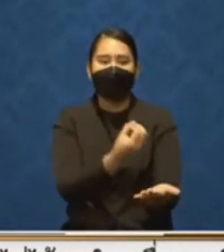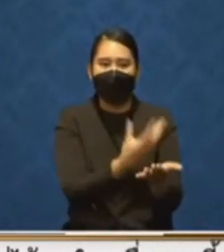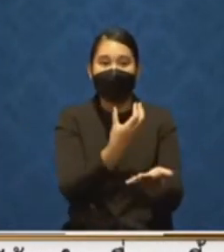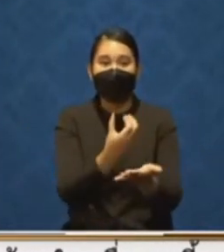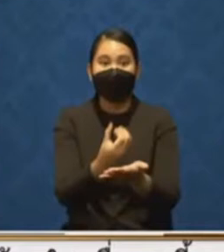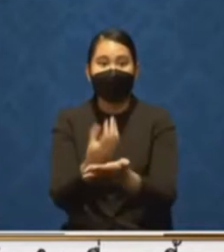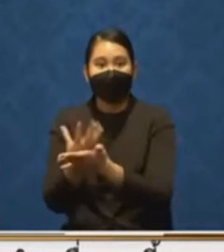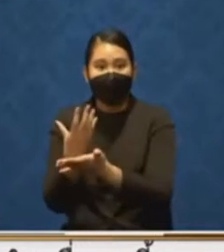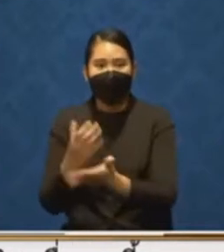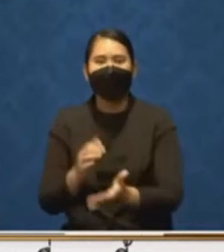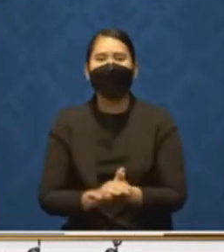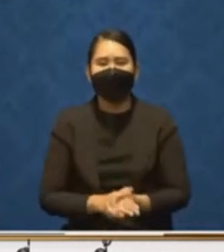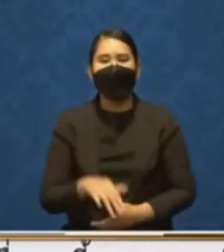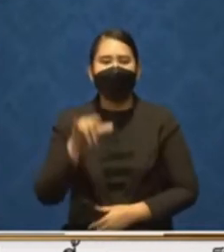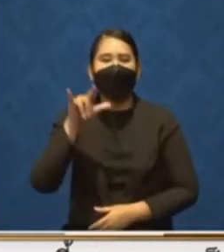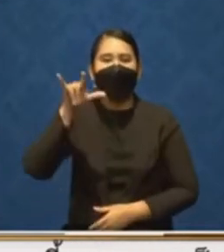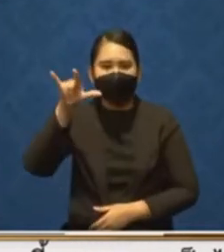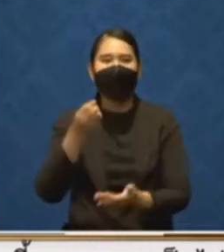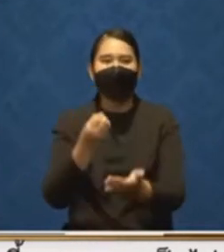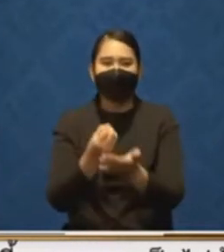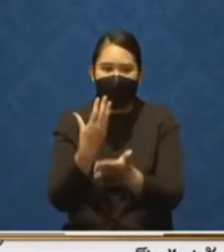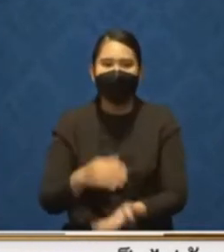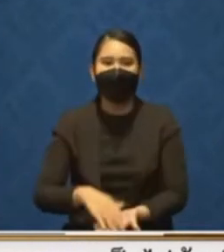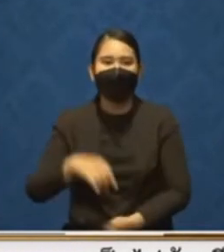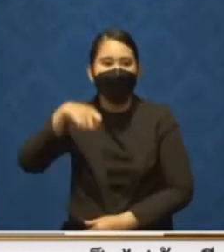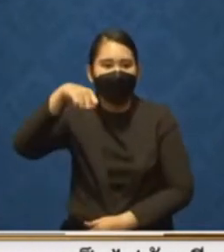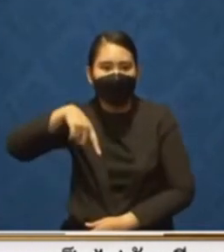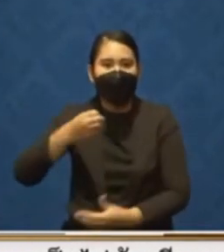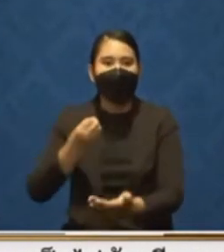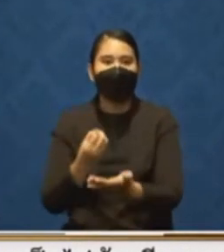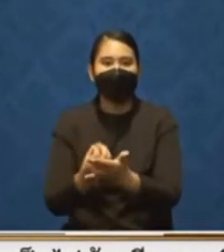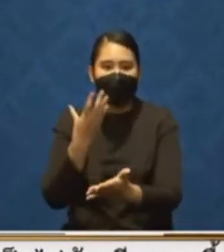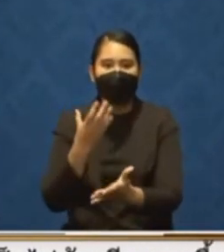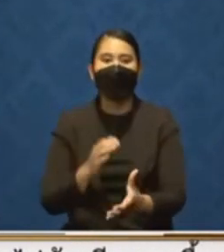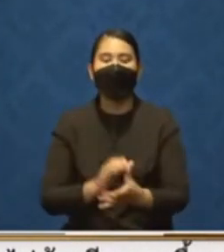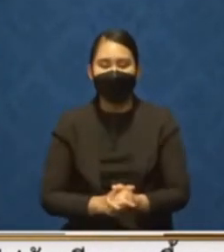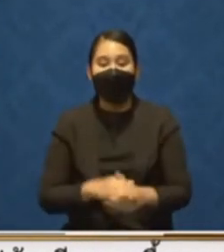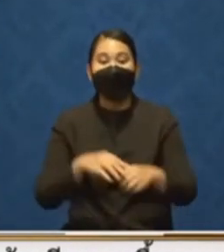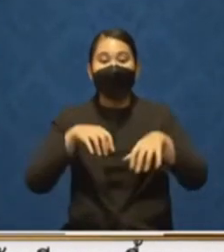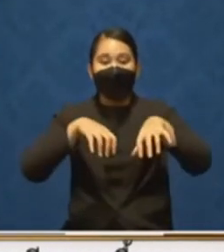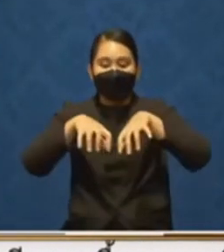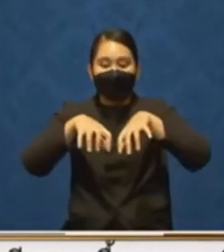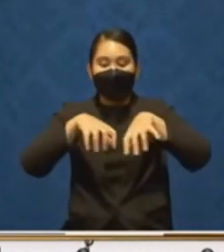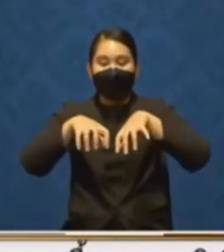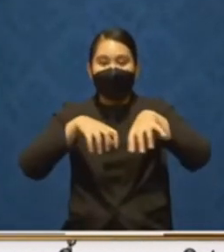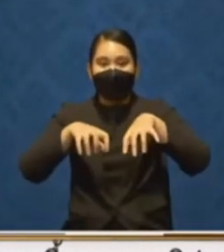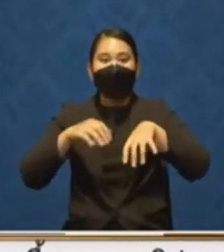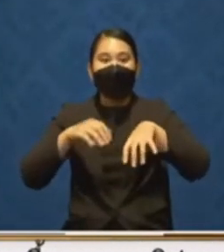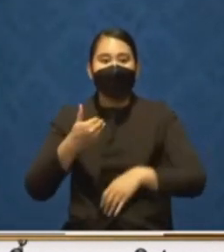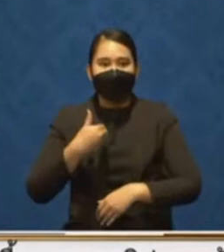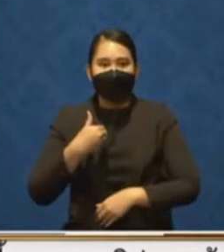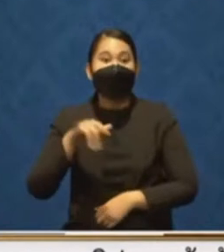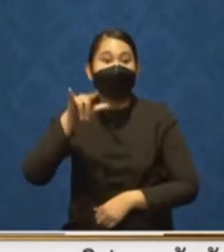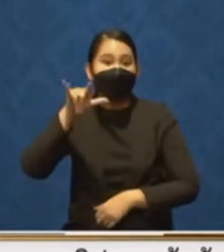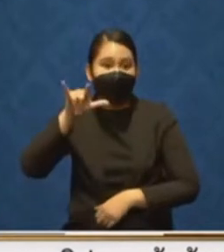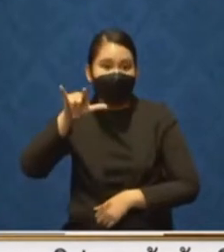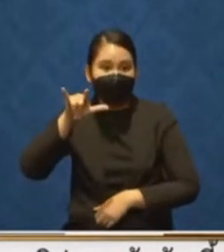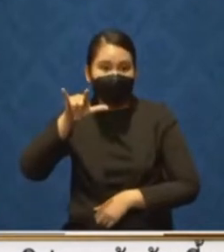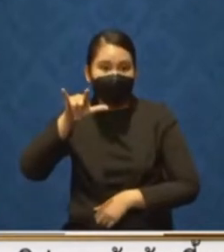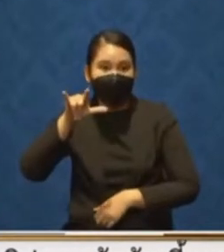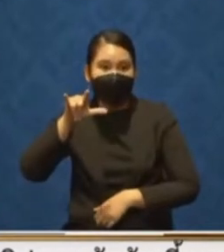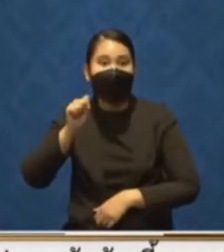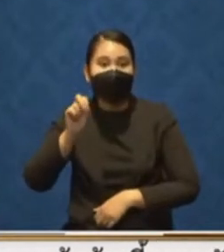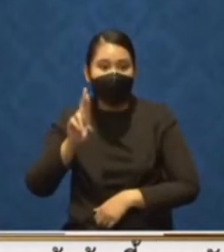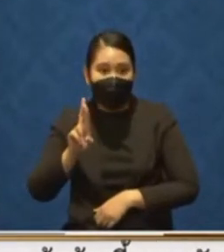นั้นแต่ละเที่ยวบินก็ต้องแพงซ่อมลงก็ต้องแพงนะครับเราได้มีการจัดหาเครื่องเครื่องฝึกบินจำลองไม่ด้วยนะครับในหลายภารกิจ